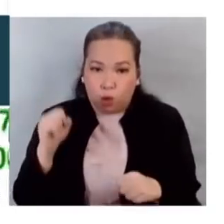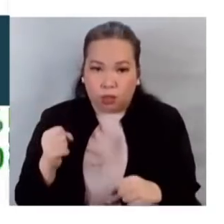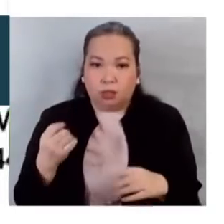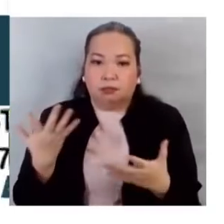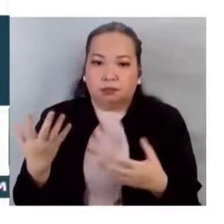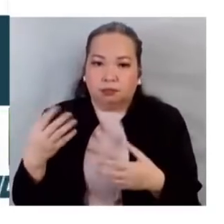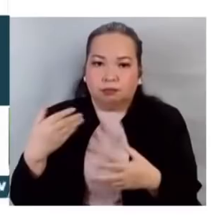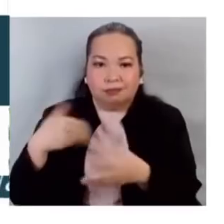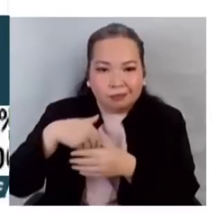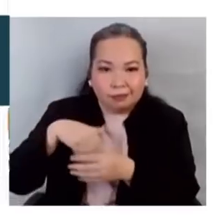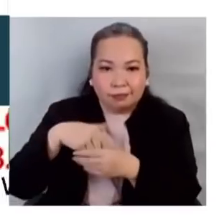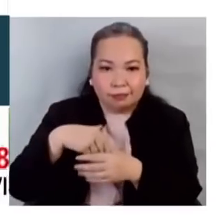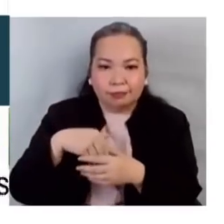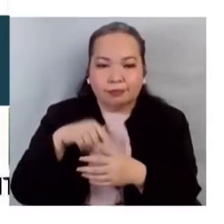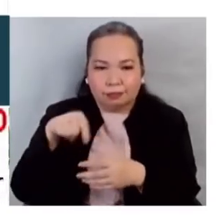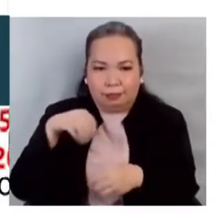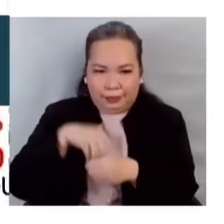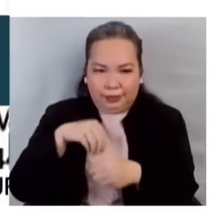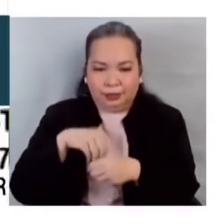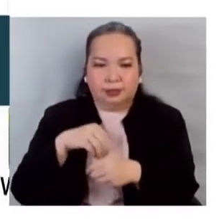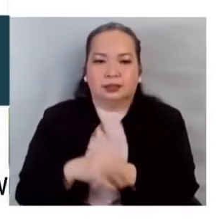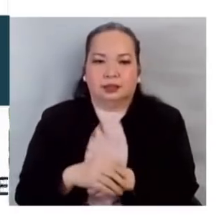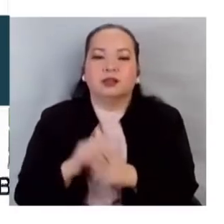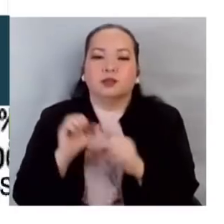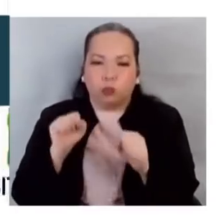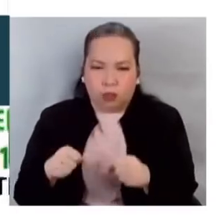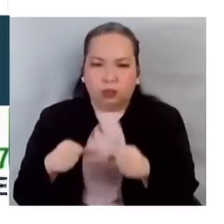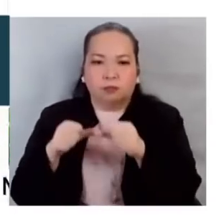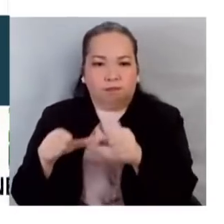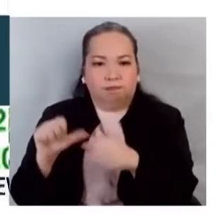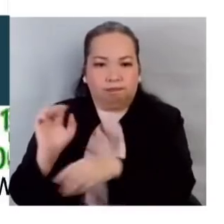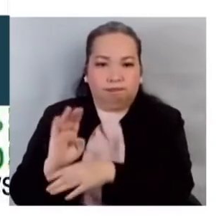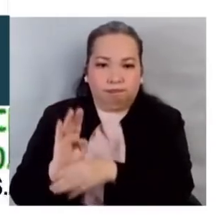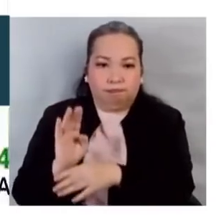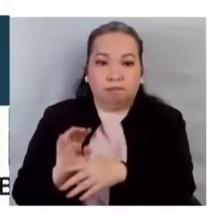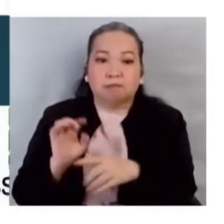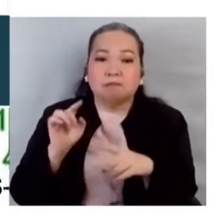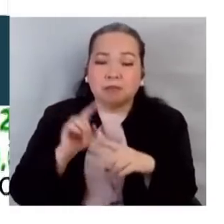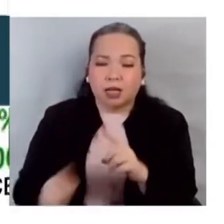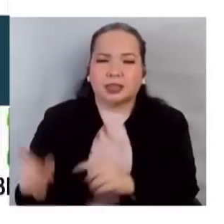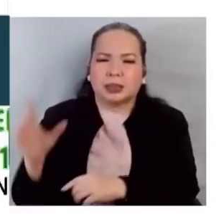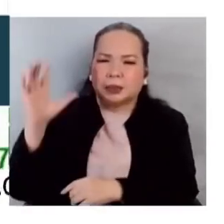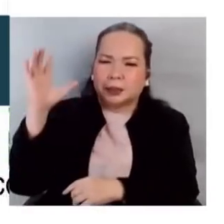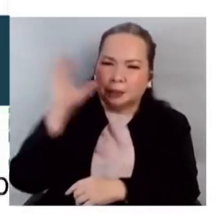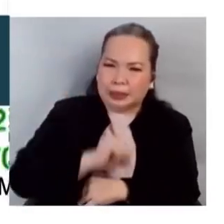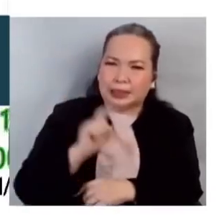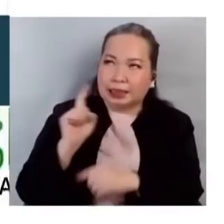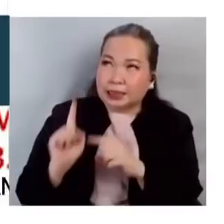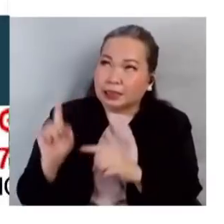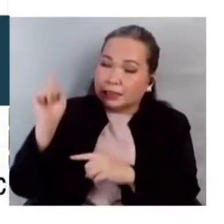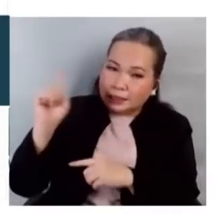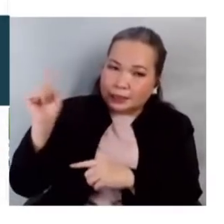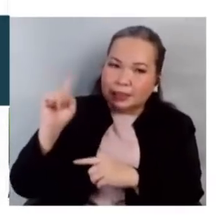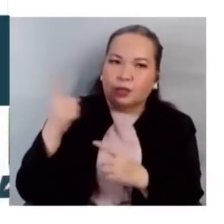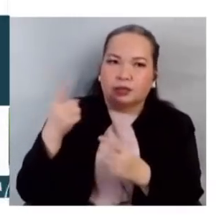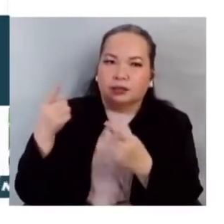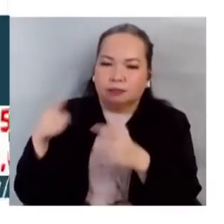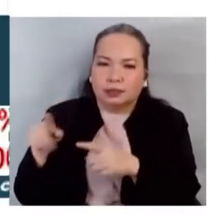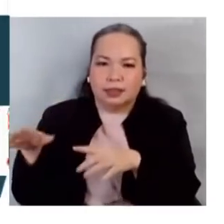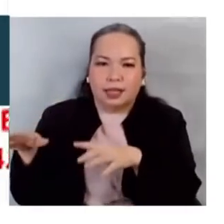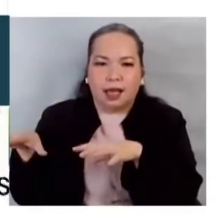na issue sila ng certificate to operate. So yun lang ang hindi nakita, yung Google Pin na lang yung mga activities na yun na that night